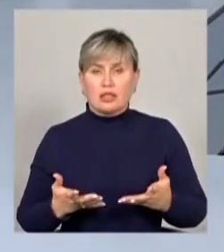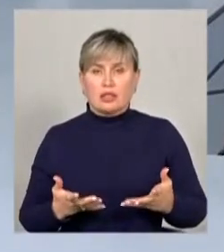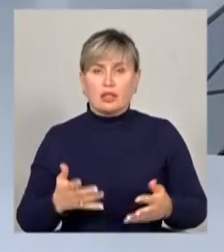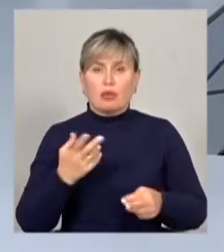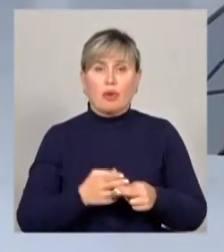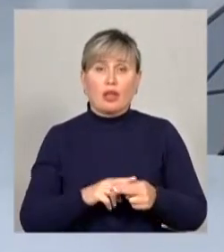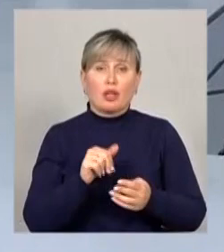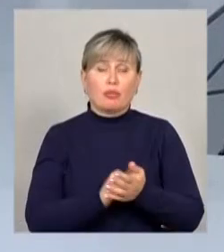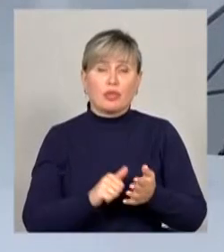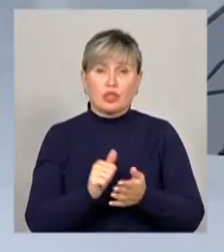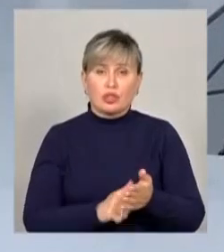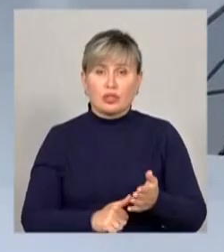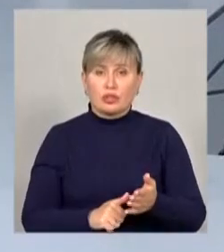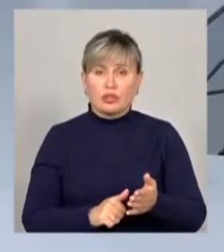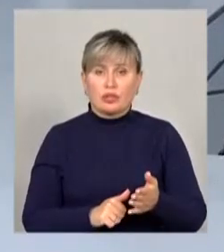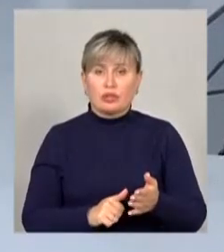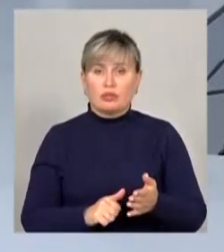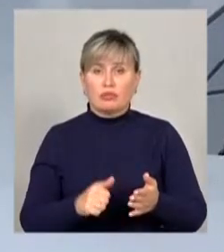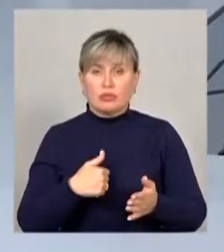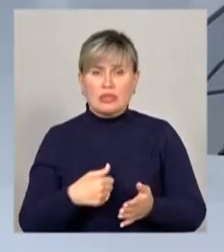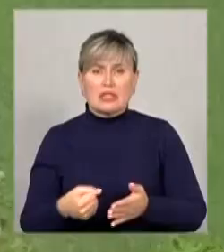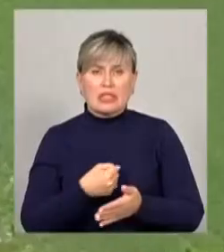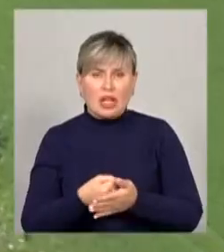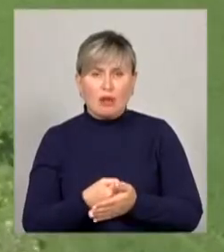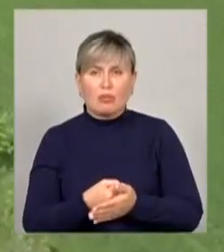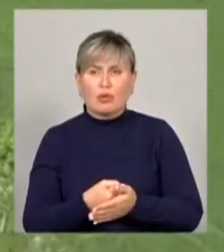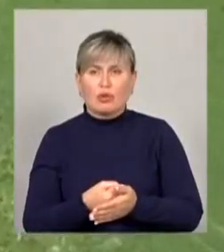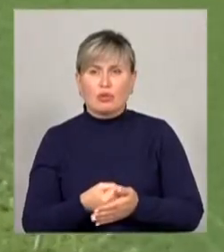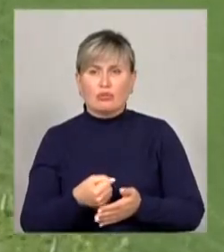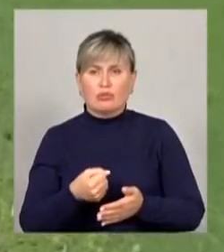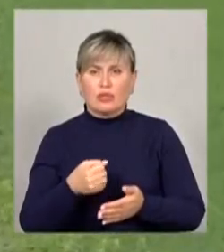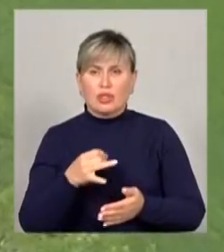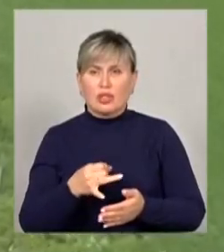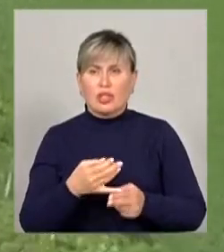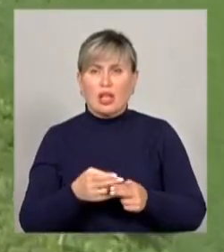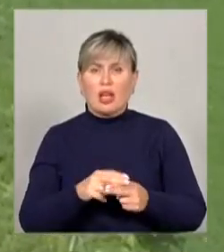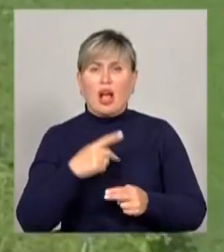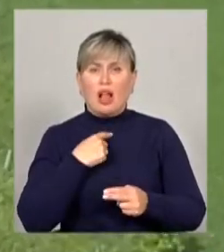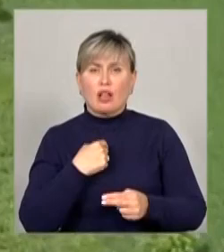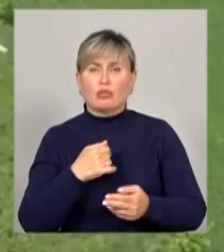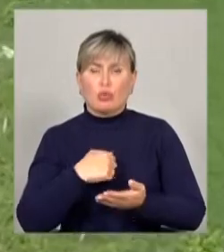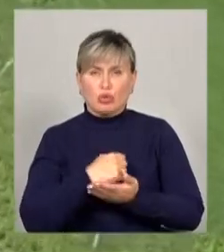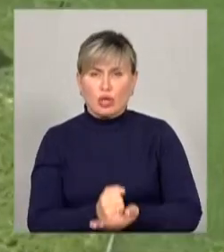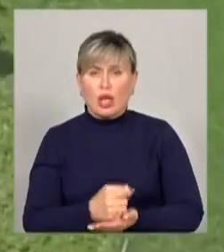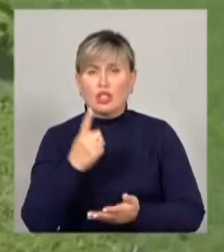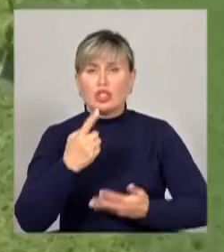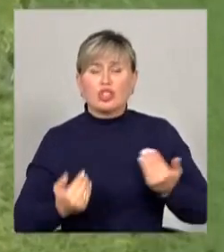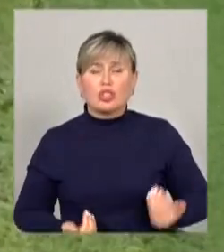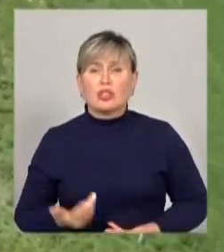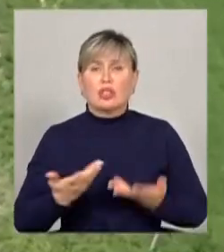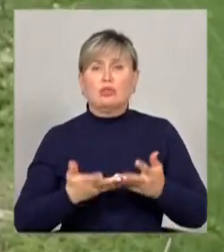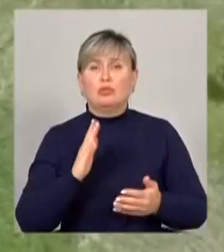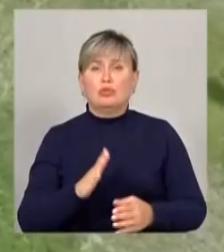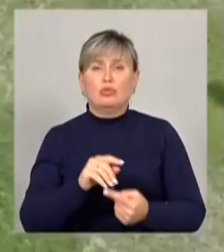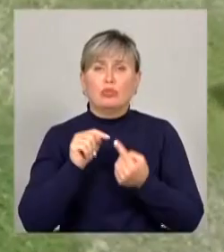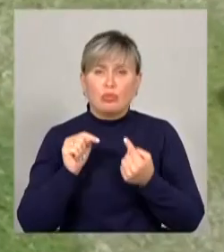этой причине, если мы добьемся данных голосов, мы установим, если даже один житель будет против